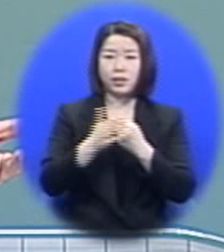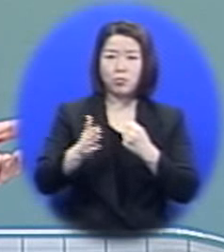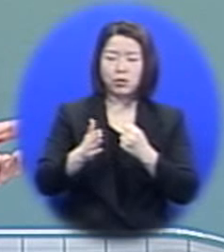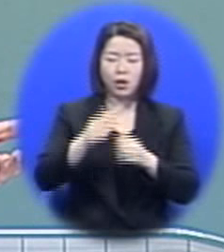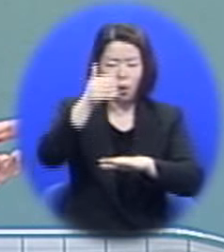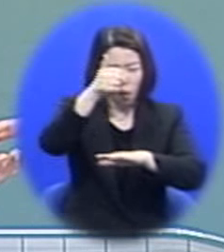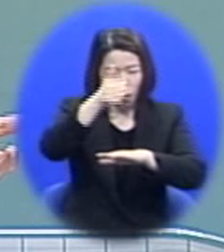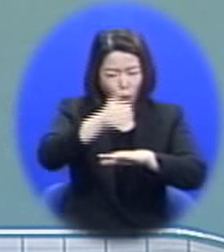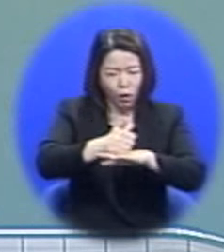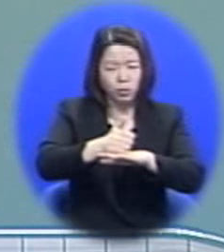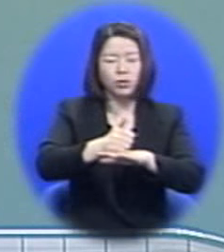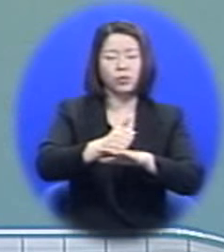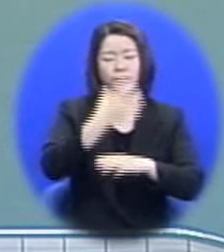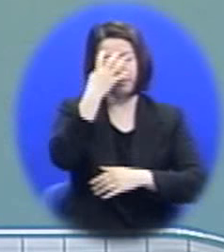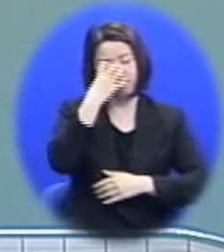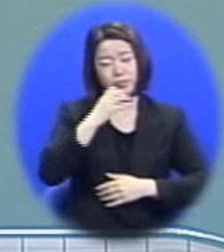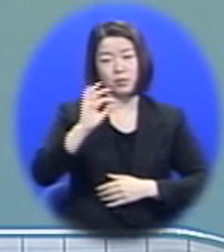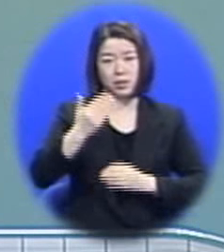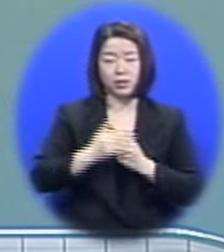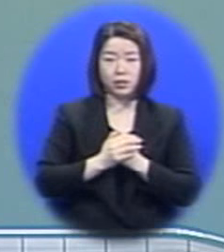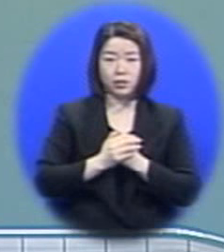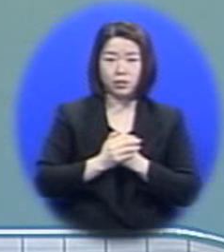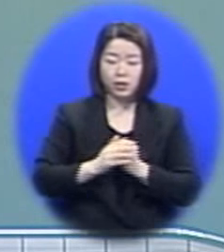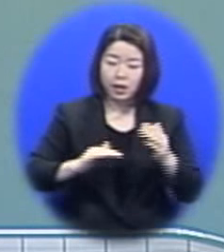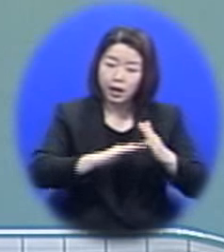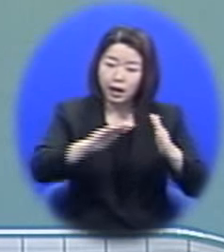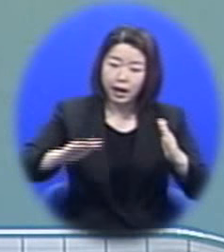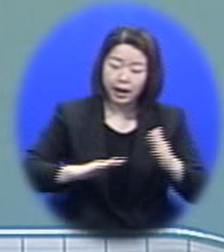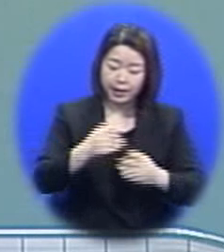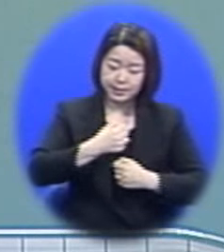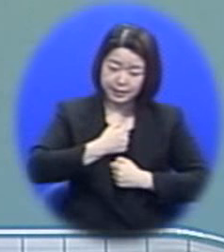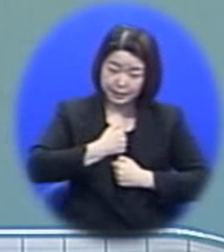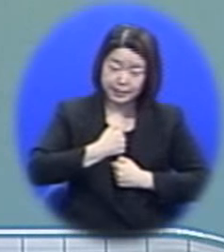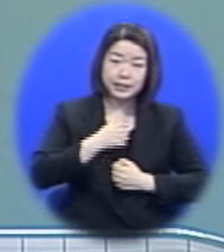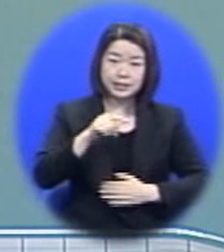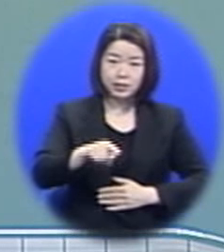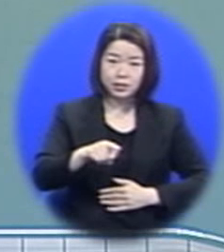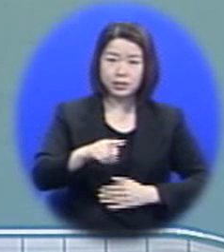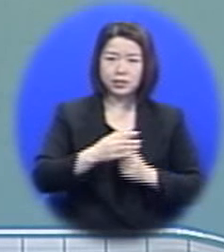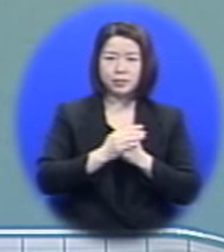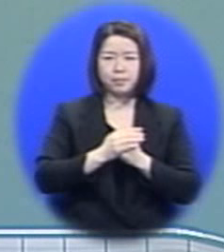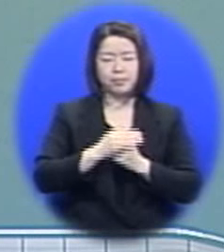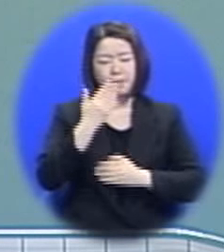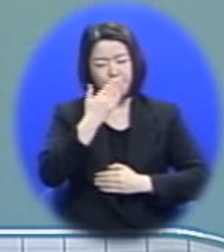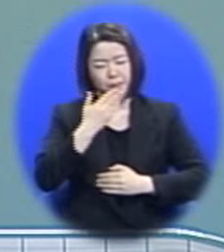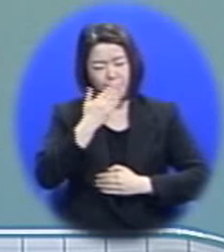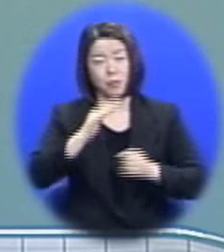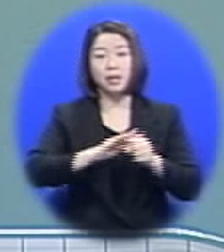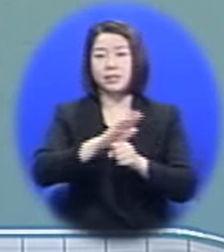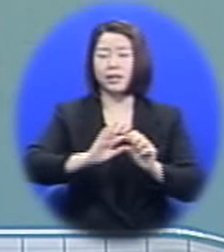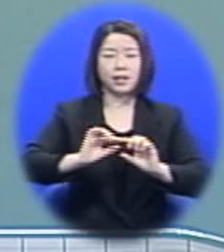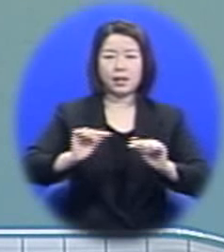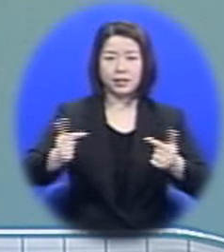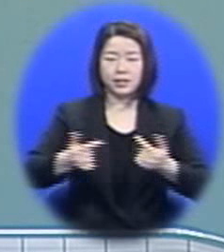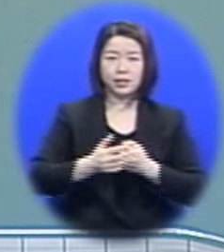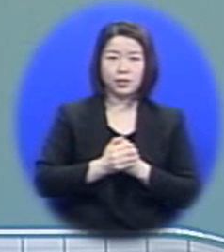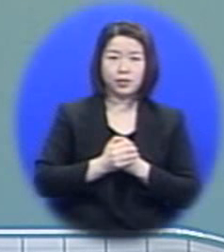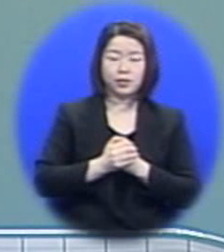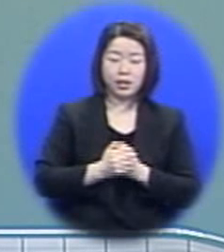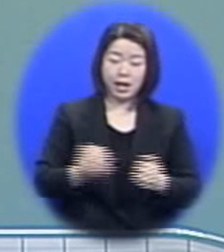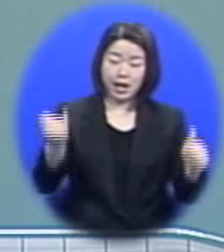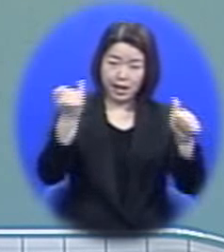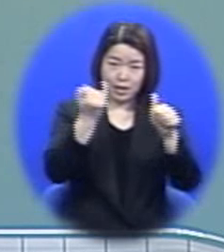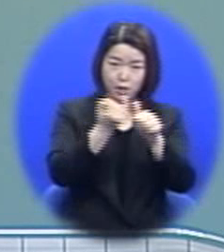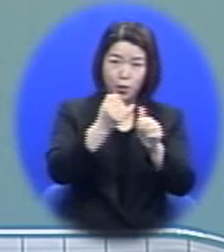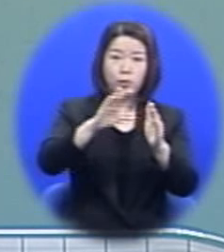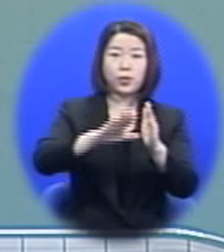거죠. 가정을 지키는 것은 로맨틱한 사랑 아닙니다. 결혼할